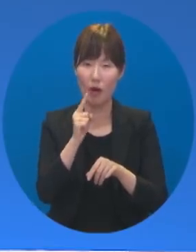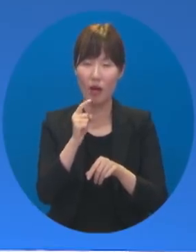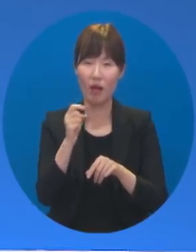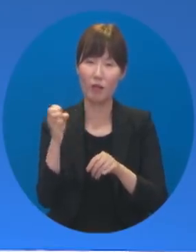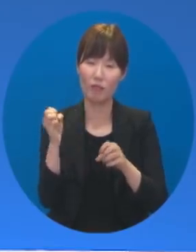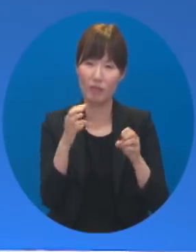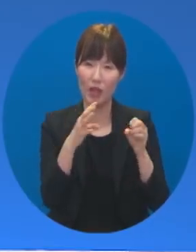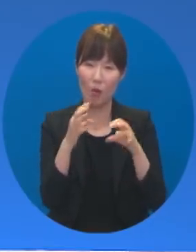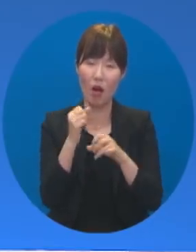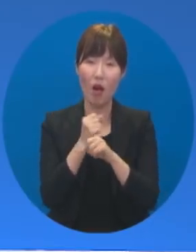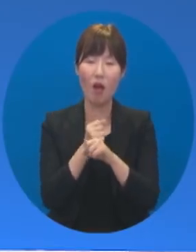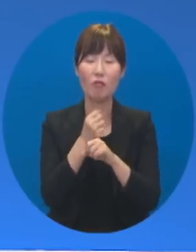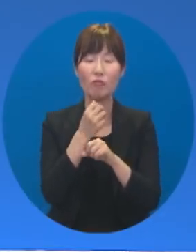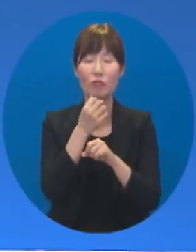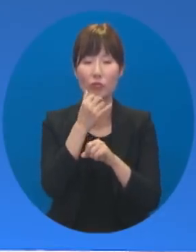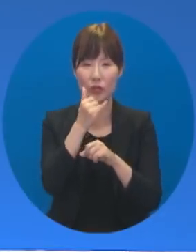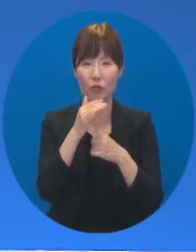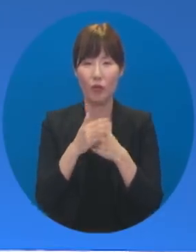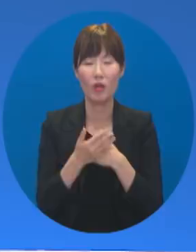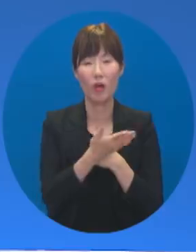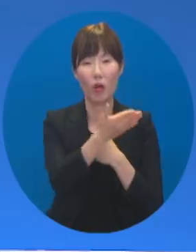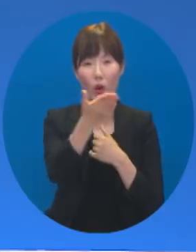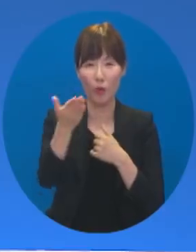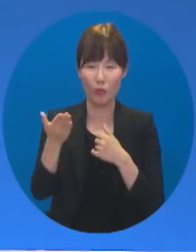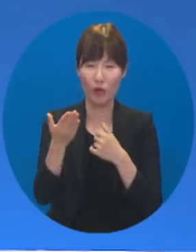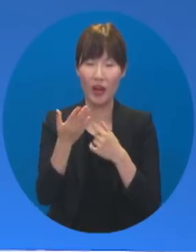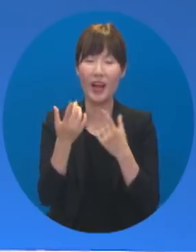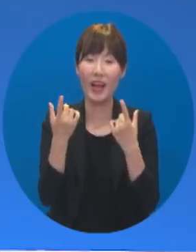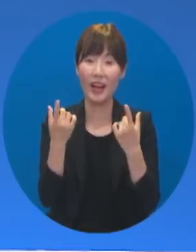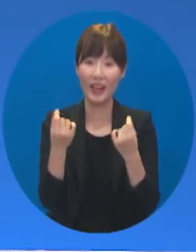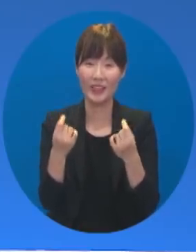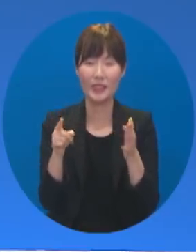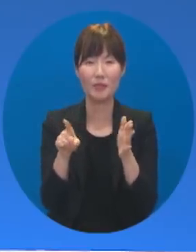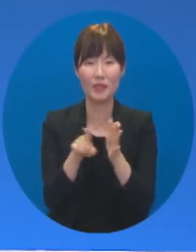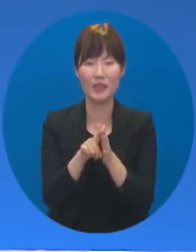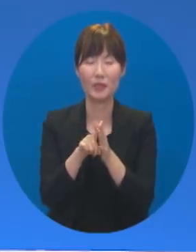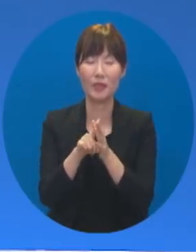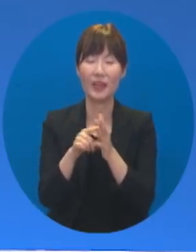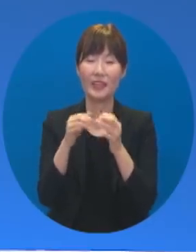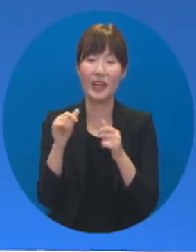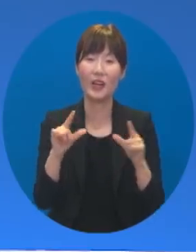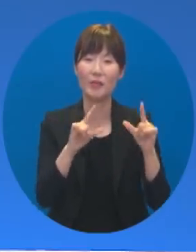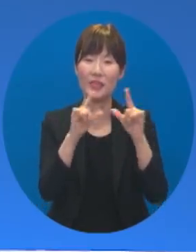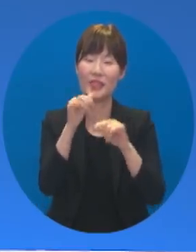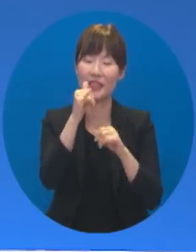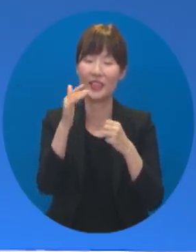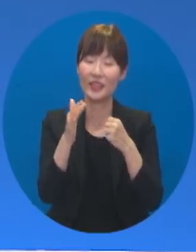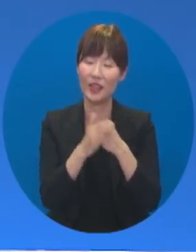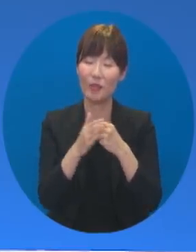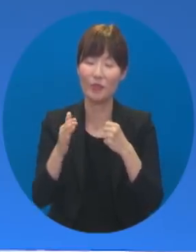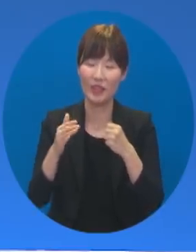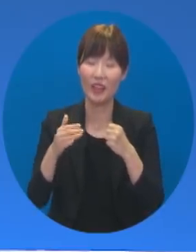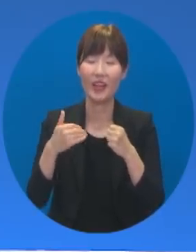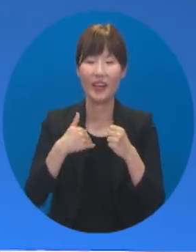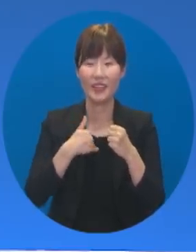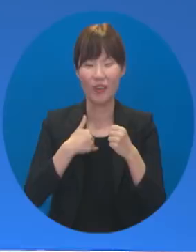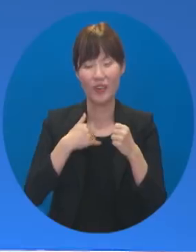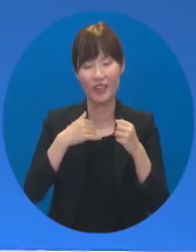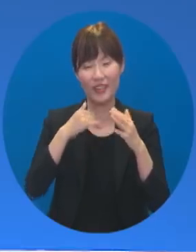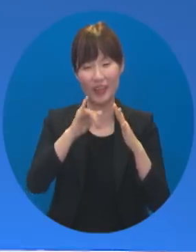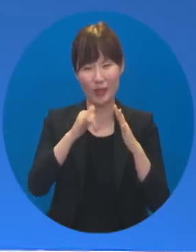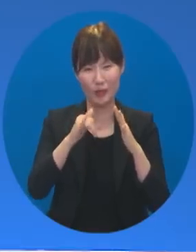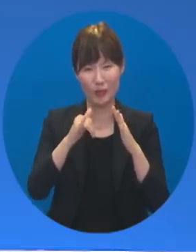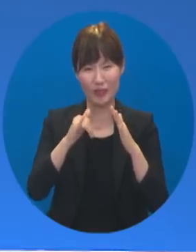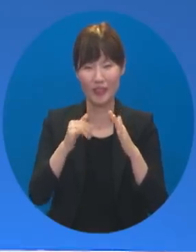같은 신앙인들이 있기에 저도 살 수 있었고 저희 가족도 살아갈 수 있었습니다. 그렇게